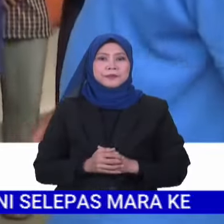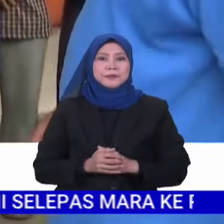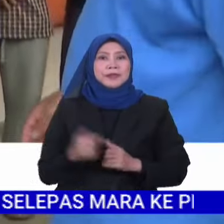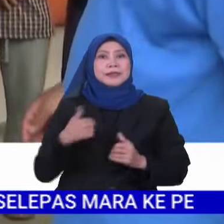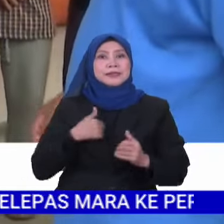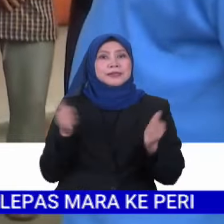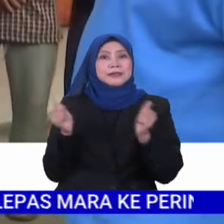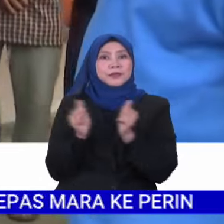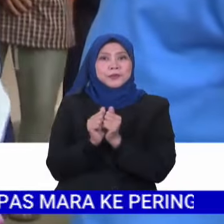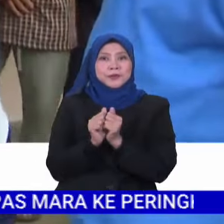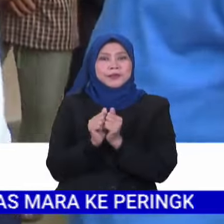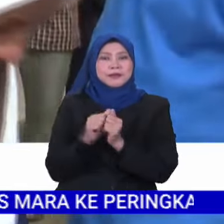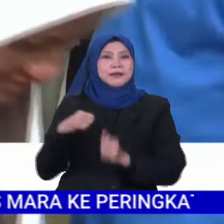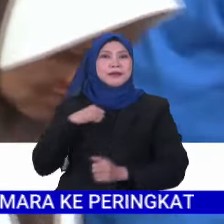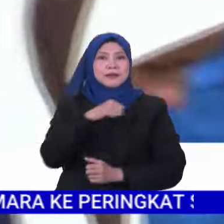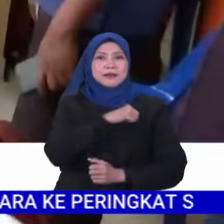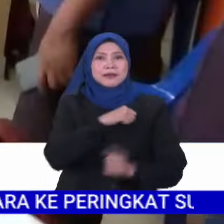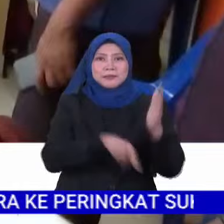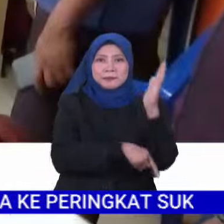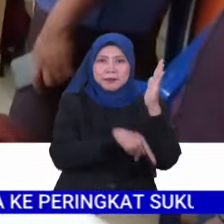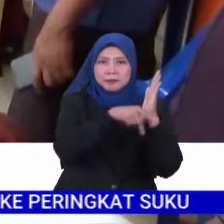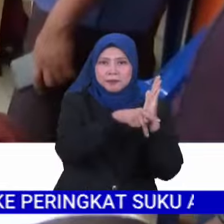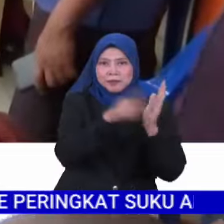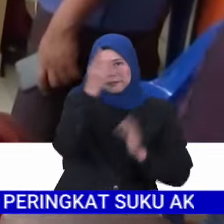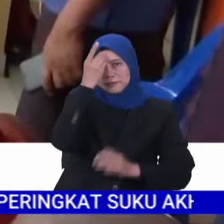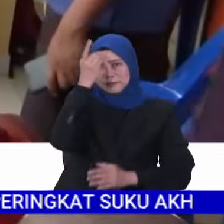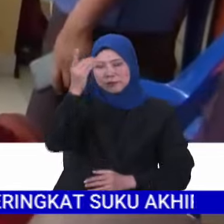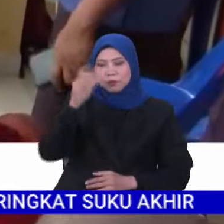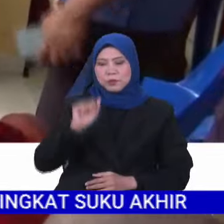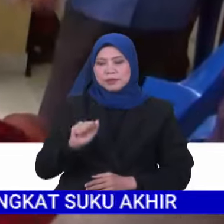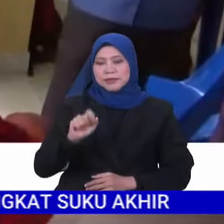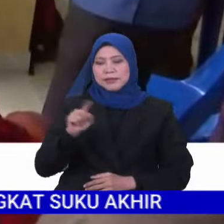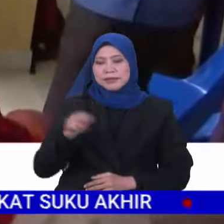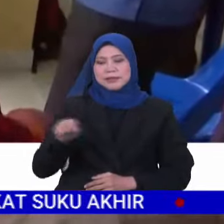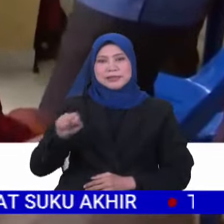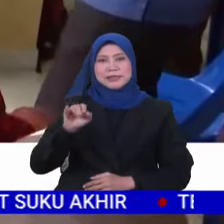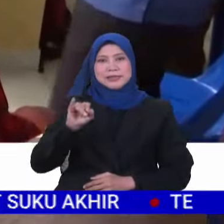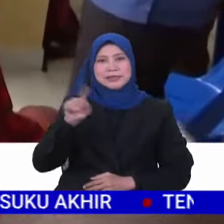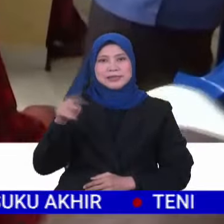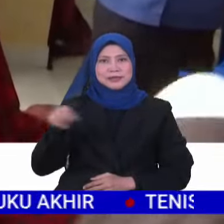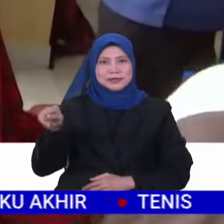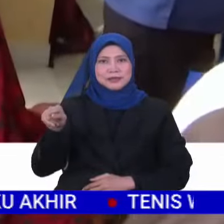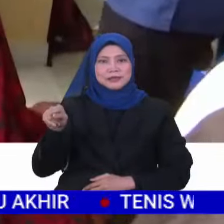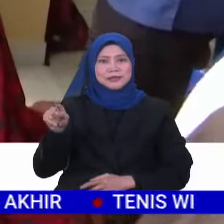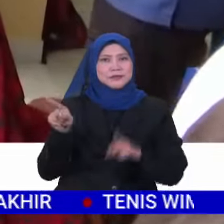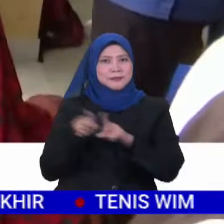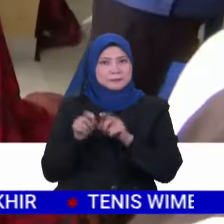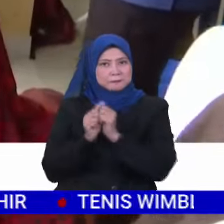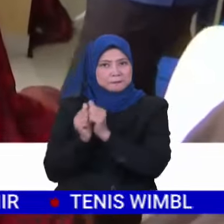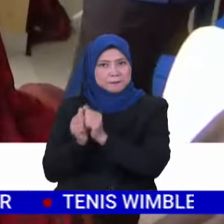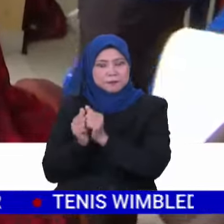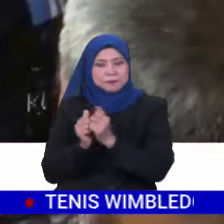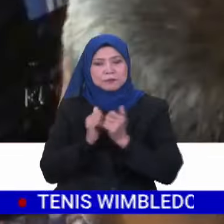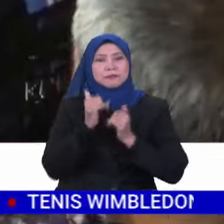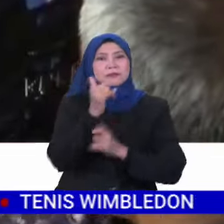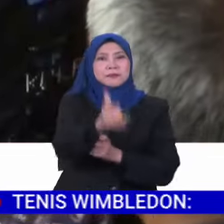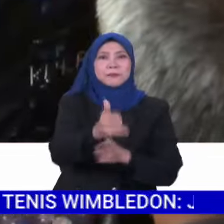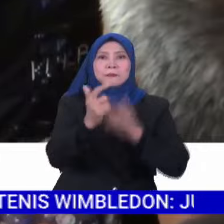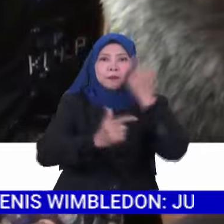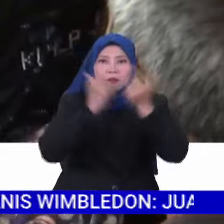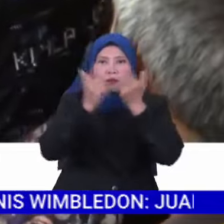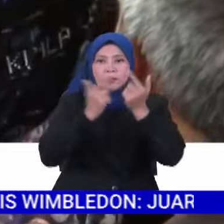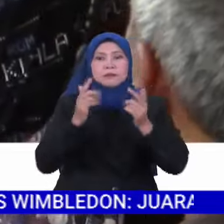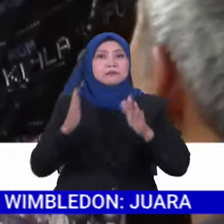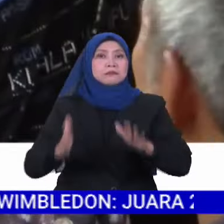bersama dengan hal yg paling menyebalkan Ketut Sri Azis rahim plafon pergi ziarah berjumpa dengan